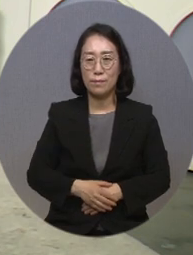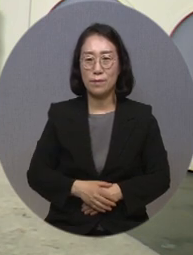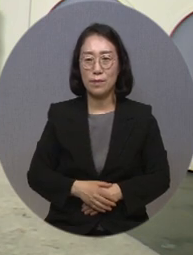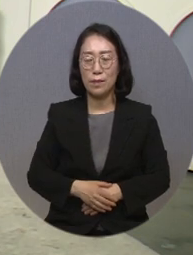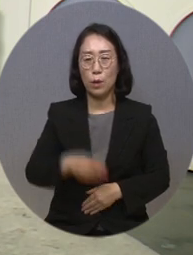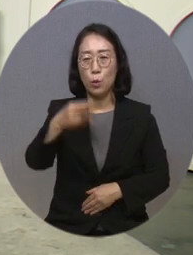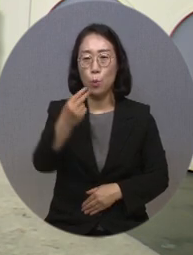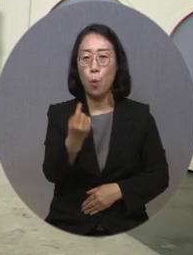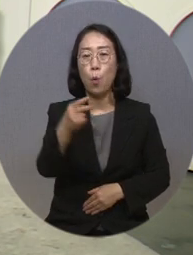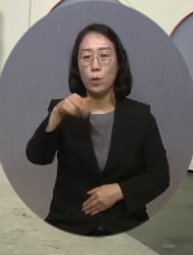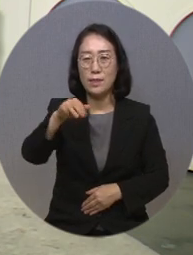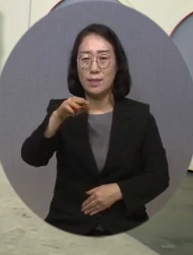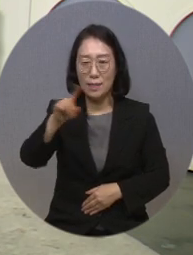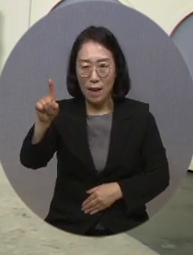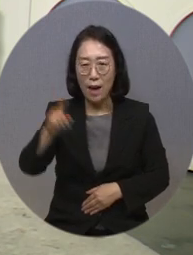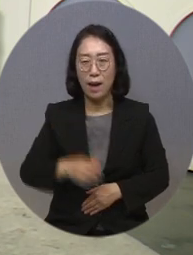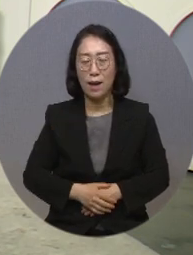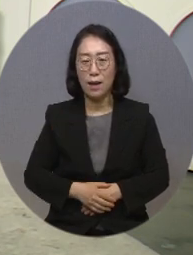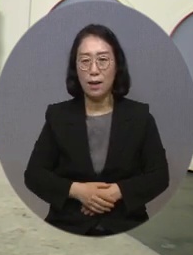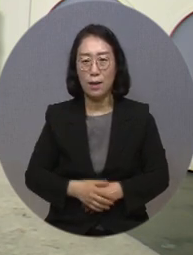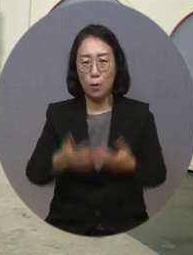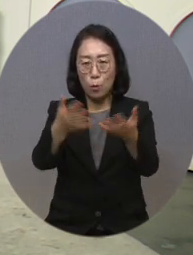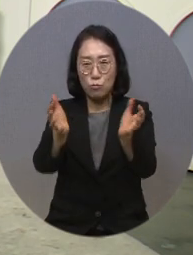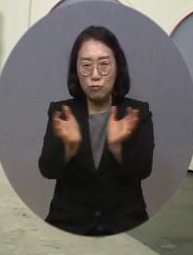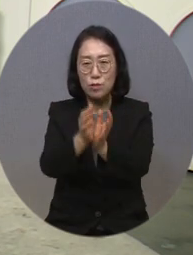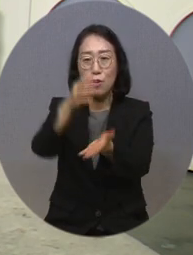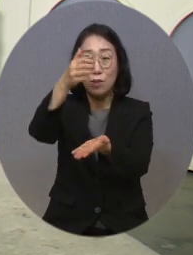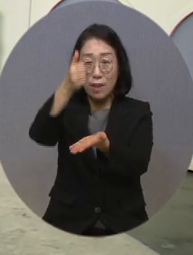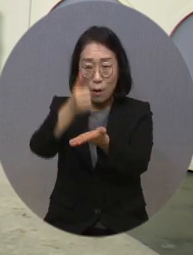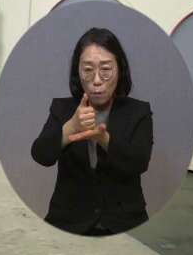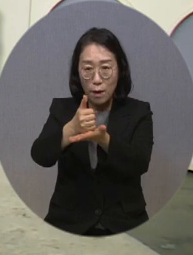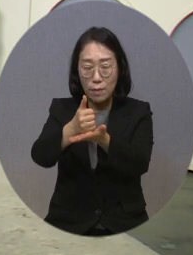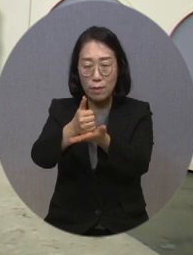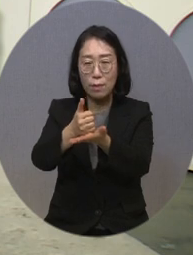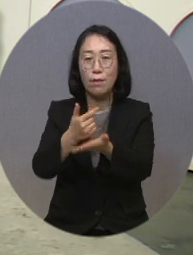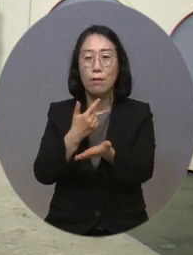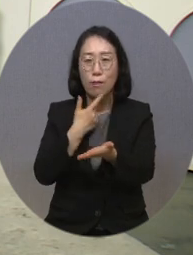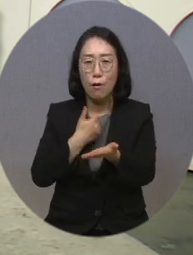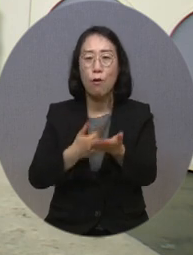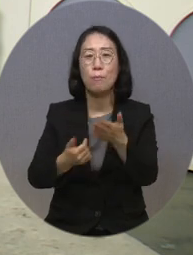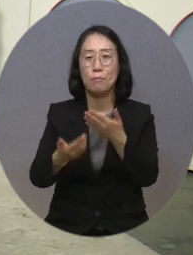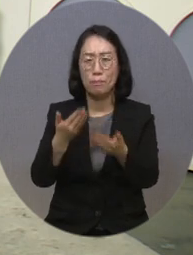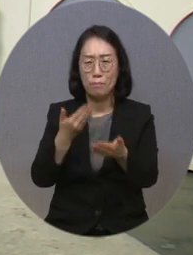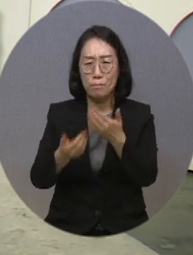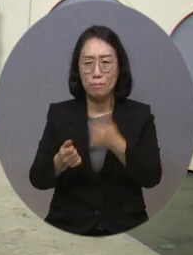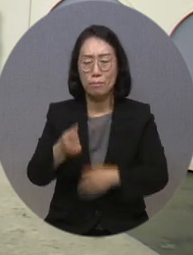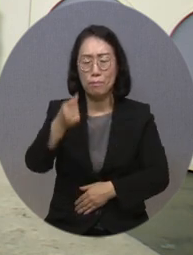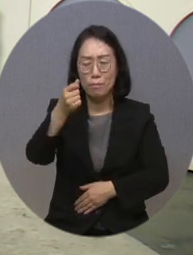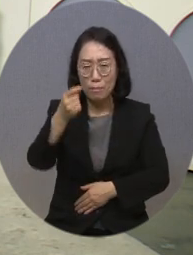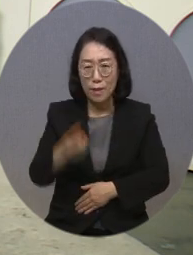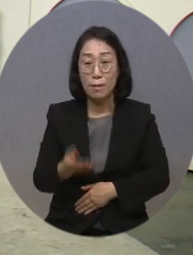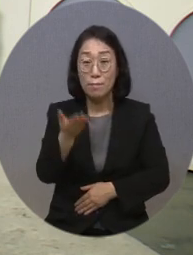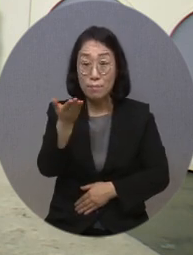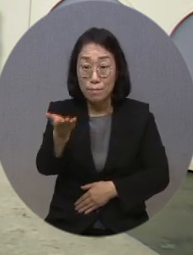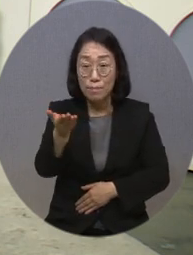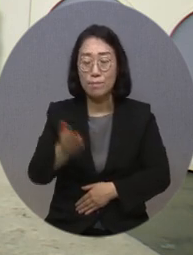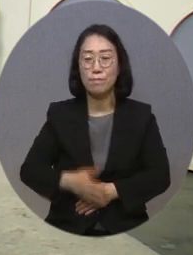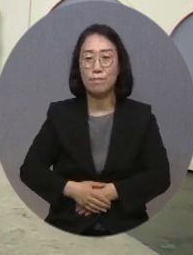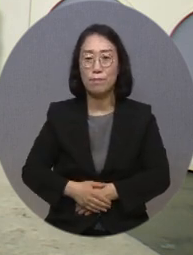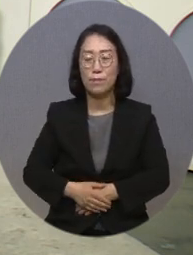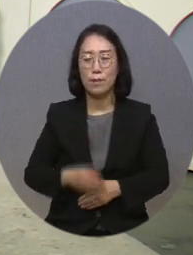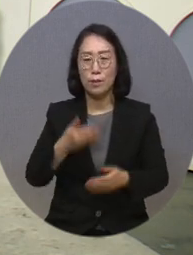해봤나, 장관을 안 해봤나, 뭐, 이거 이제 아주 그 풍부한 네. 정치